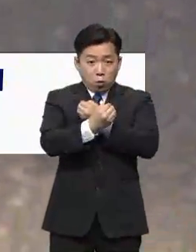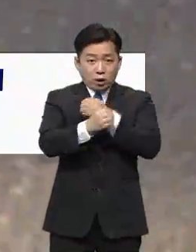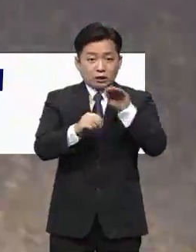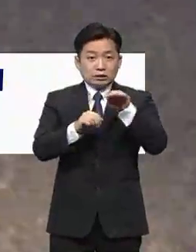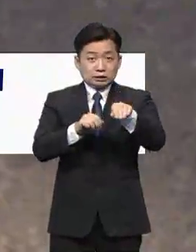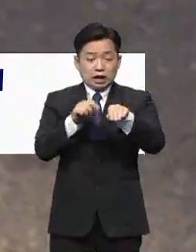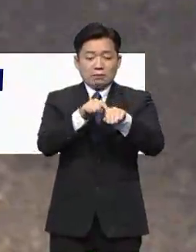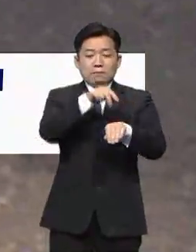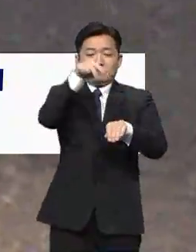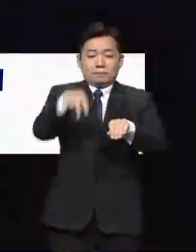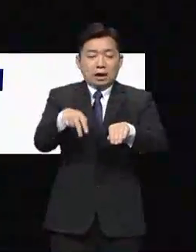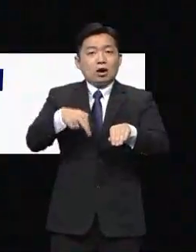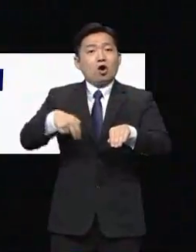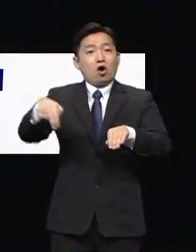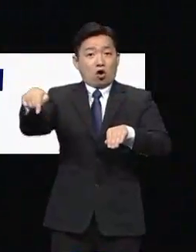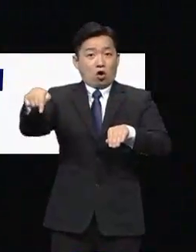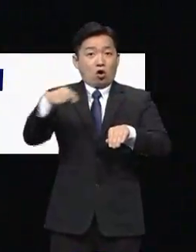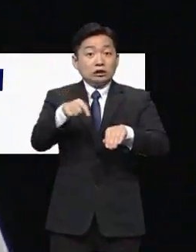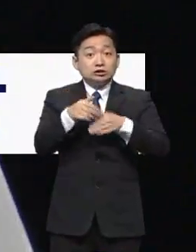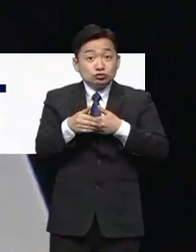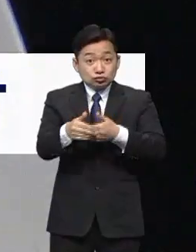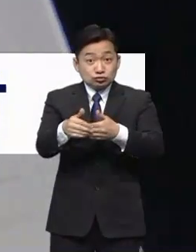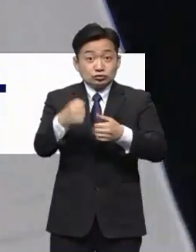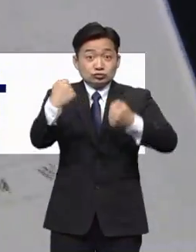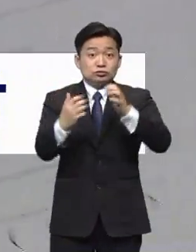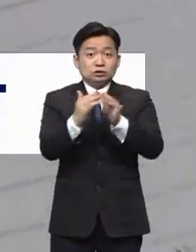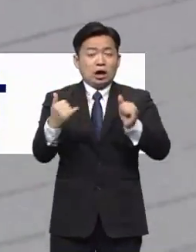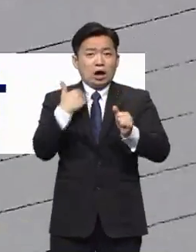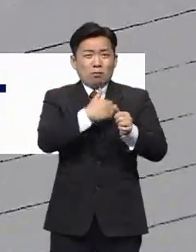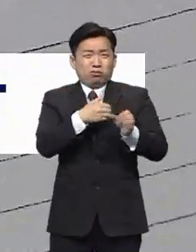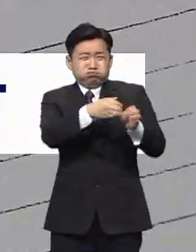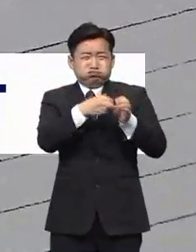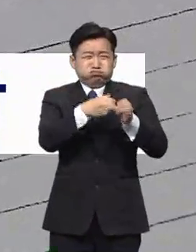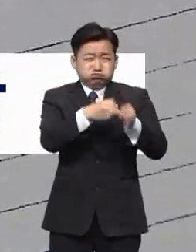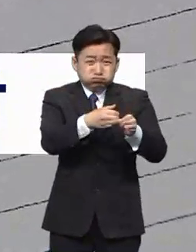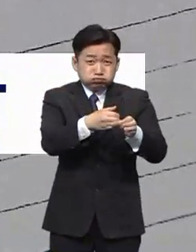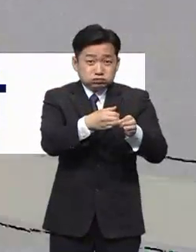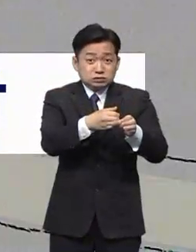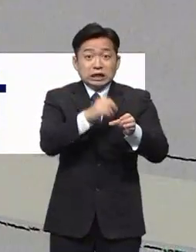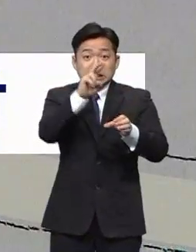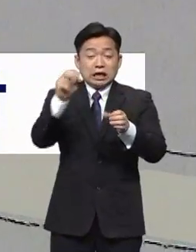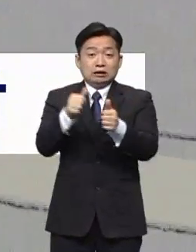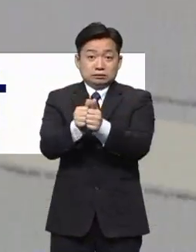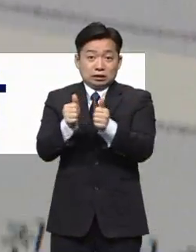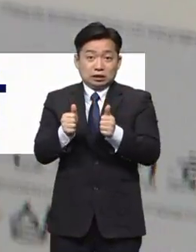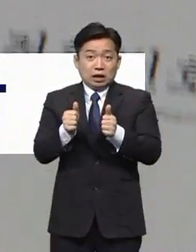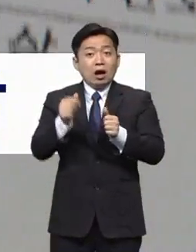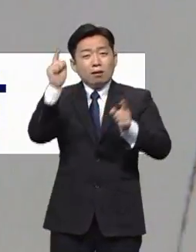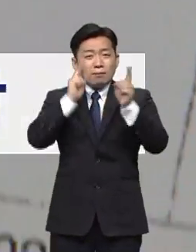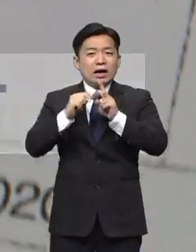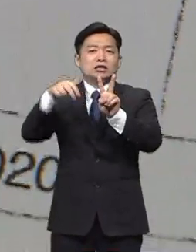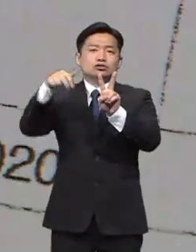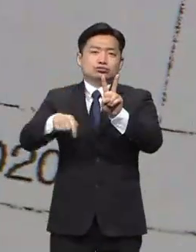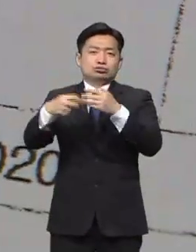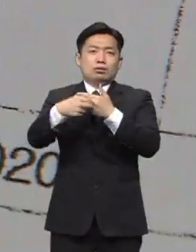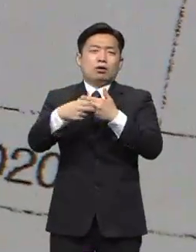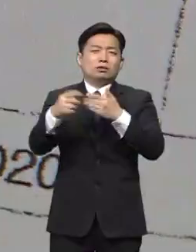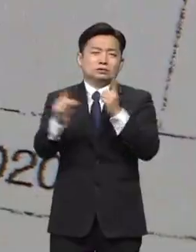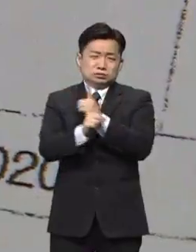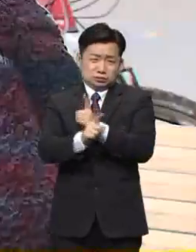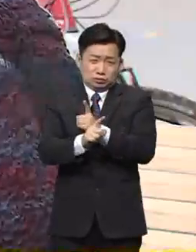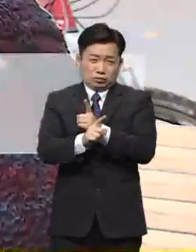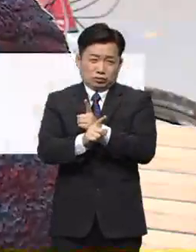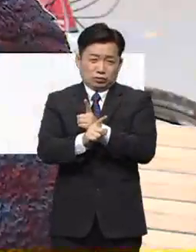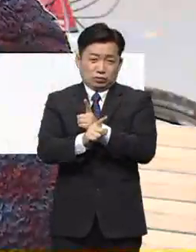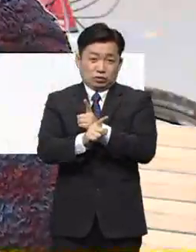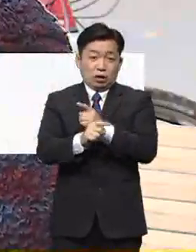밖으로 달아났습니다. 이 과정에서 기사들과 몸싸움도 벌어져 양 씨는 전치 2주의 부상을 당했습니다. 건장한